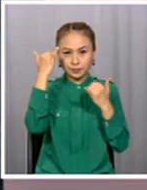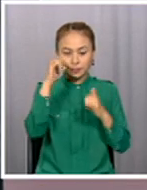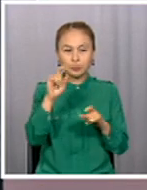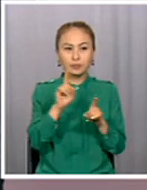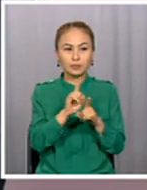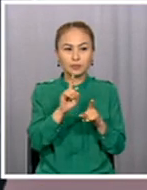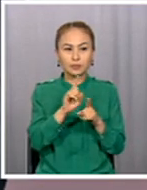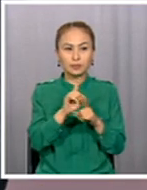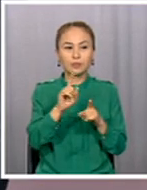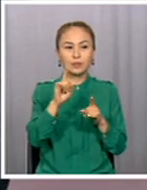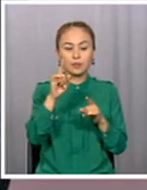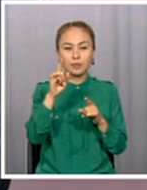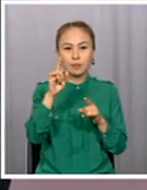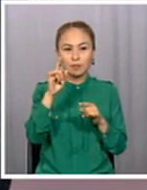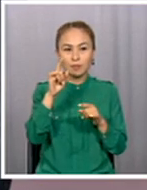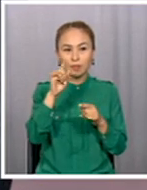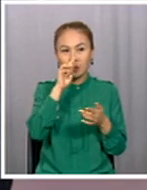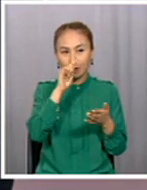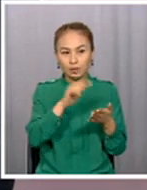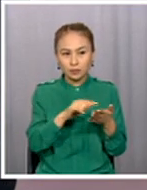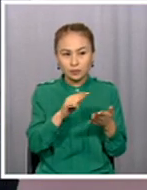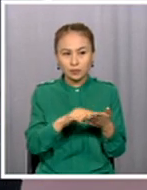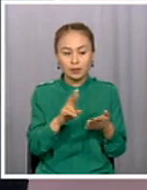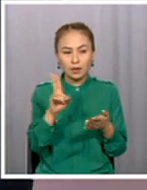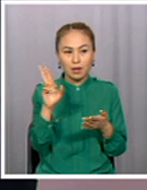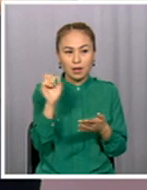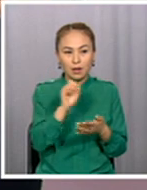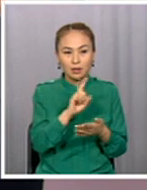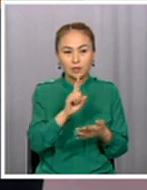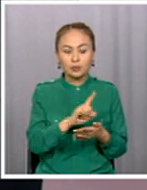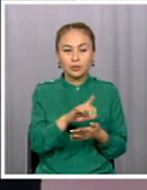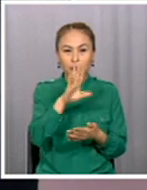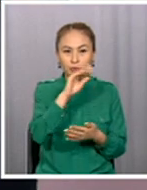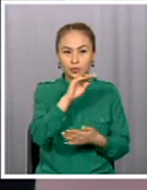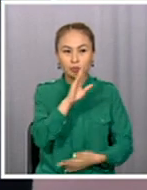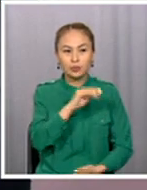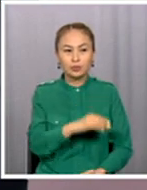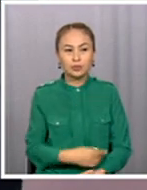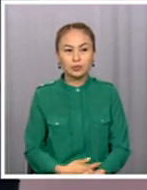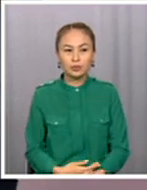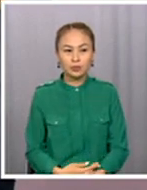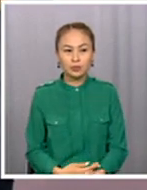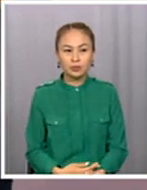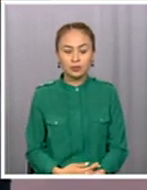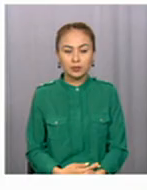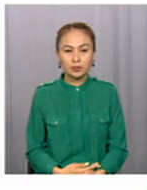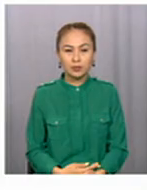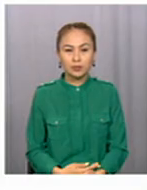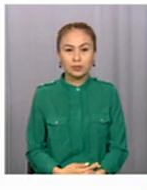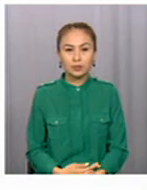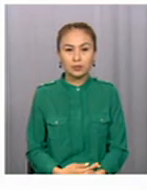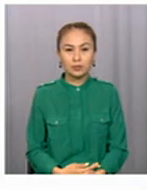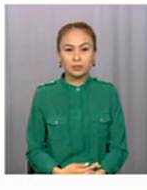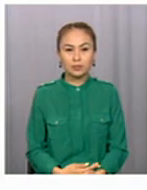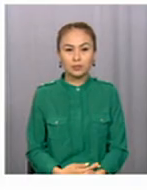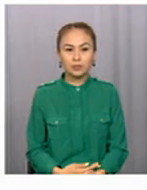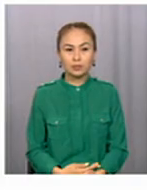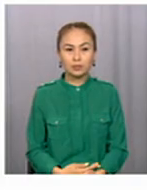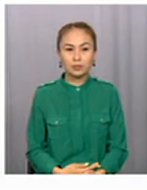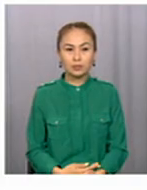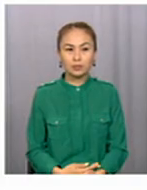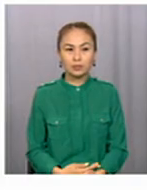қыт-қыттайды, қаз қаңқылдайды, үйрек барқылдайды, сиыр мөңірейді, қой мен